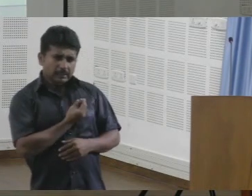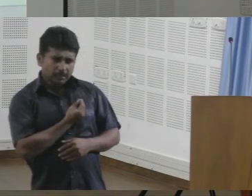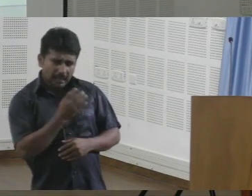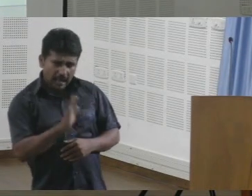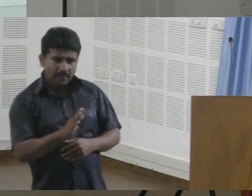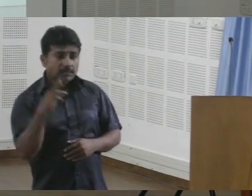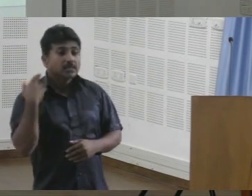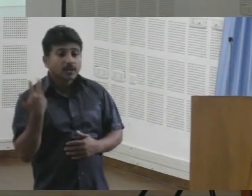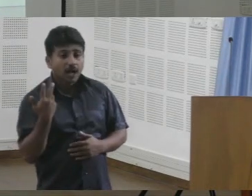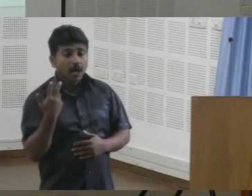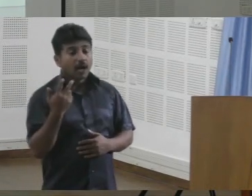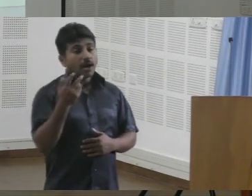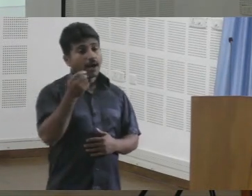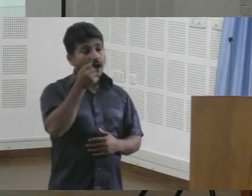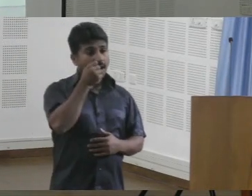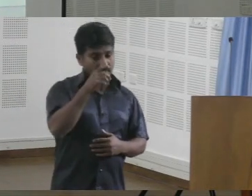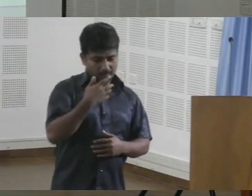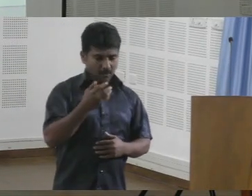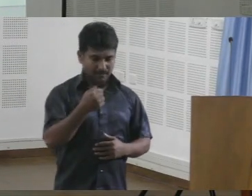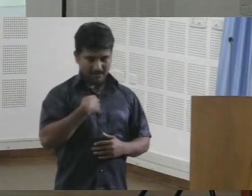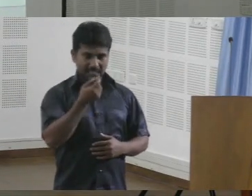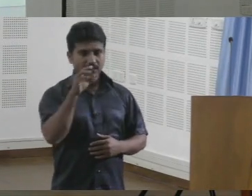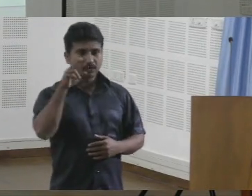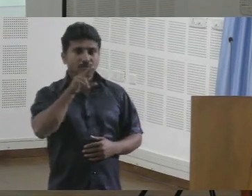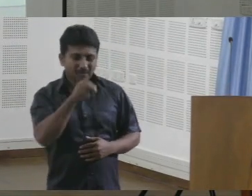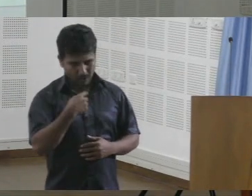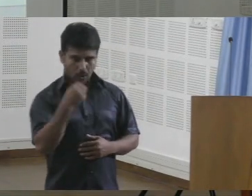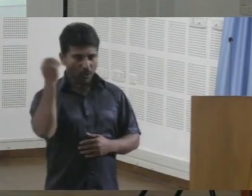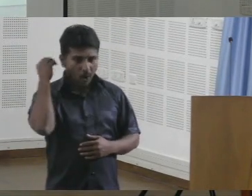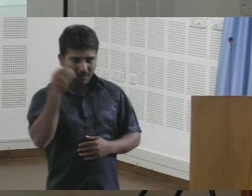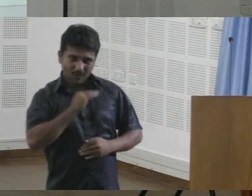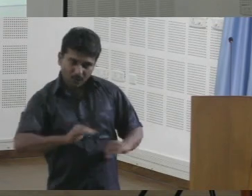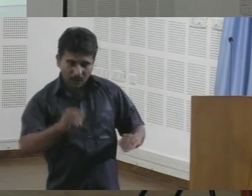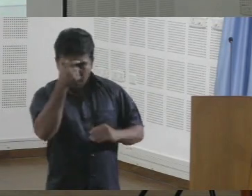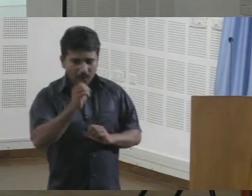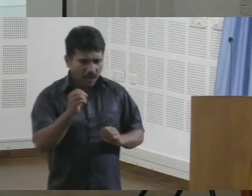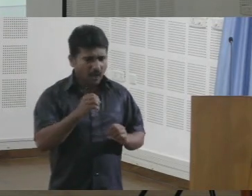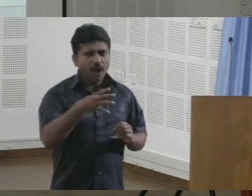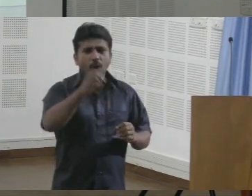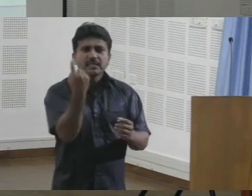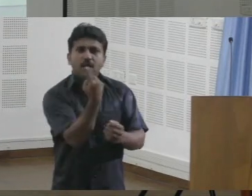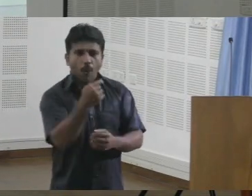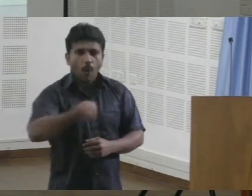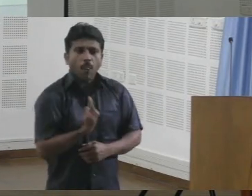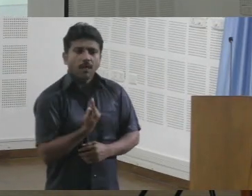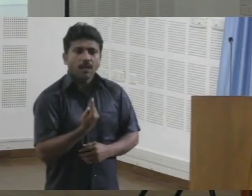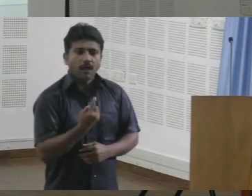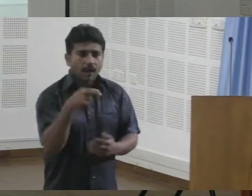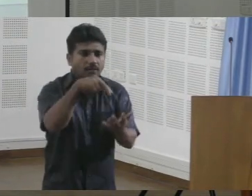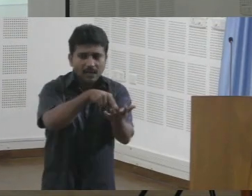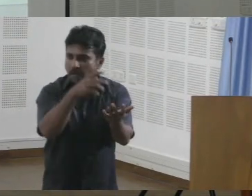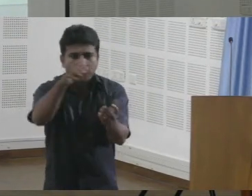പോലും പെട്ടെന്നൊരു സ്ഥലത്ത് ഒറ്റപ്പെട്ടു പോയാൽ ആരെങ്കിലും പേരോ ഫോൺ നമ്പറോ ചോദിച്ചു കഴിഞ്ഞാൽ നമ്മുടെ കുട്ടിക്ക് ആൻസർ ചെയ്യാൻ പറ്റില്ല. എല്ലാവരുടെയും